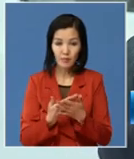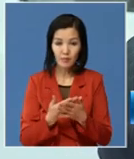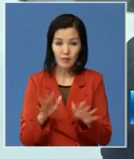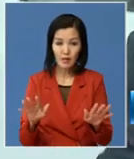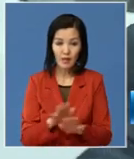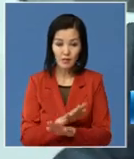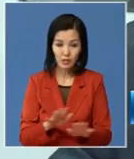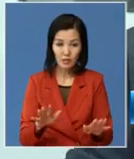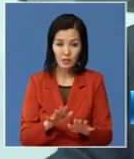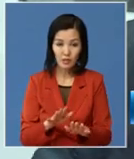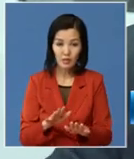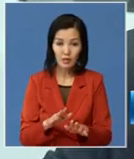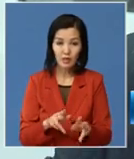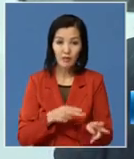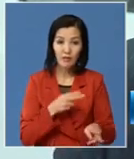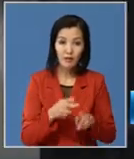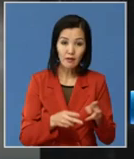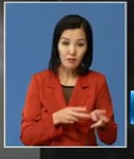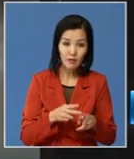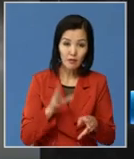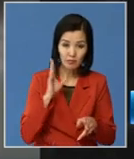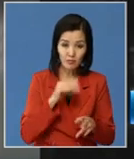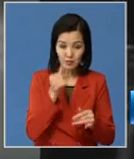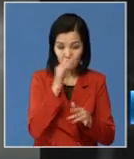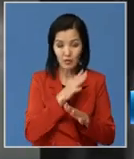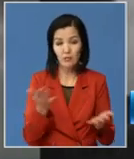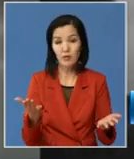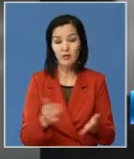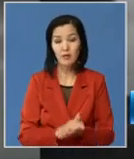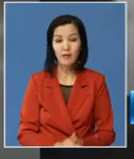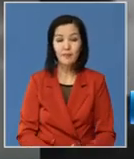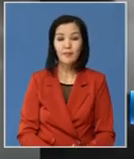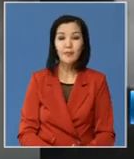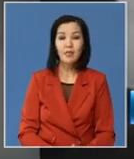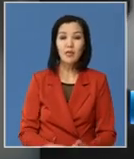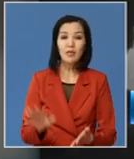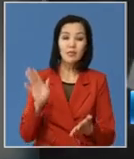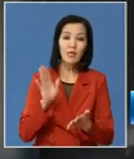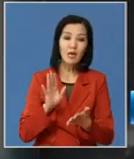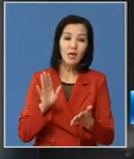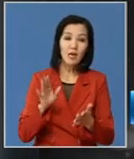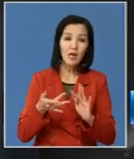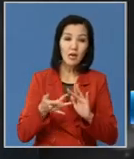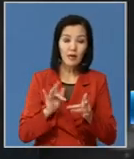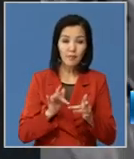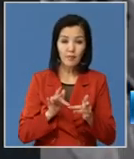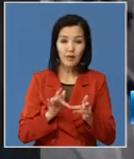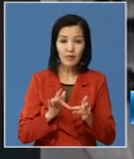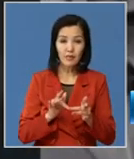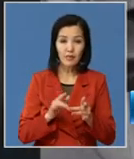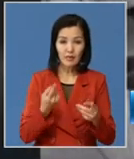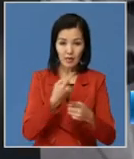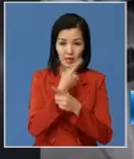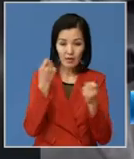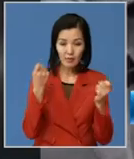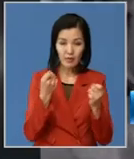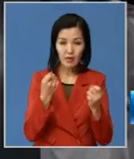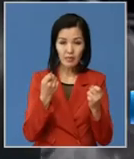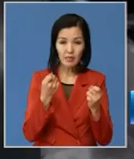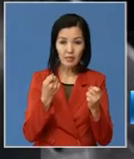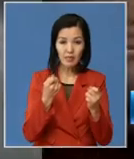бағасын беріп, тұлғаны танытқан шығармашылық тобы жұмына алғысын білдірді. Бүгінгі түсіп атқан шарамыз, деректі